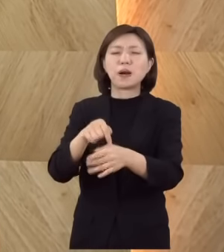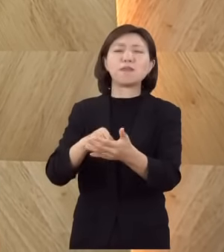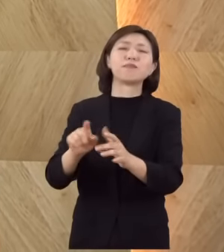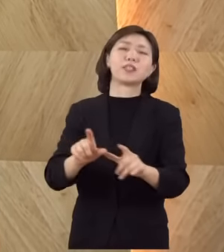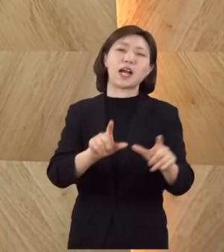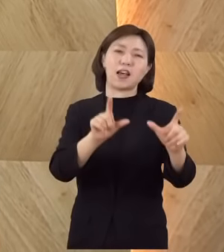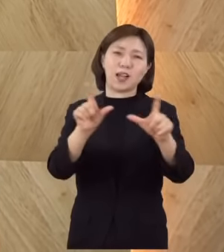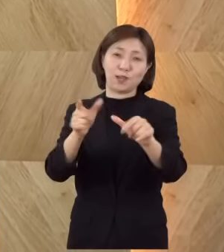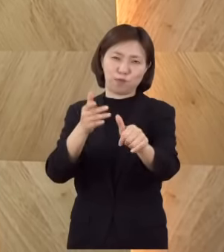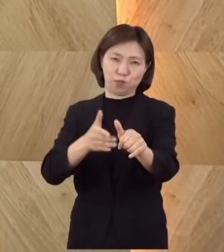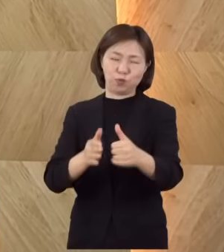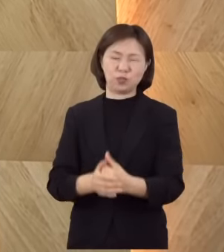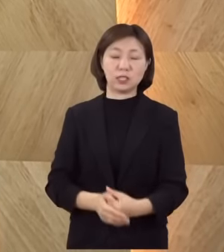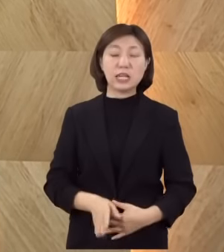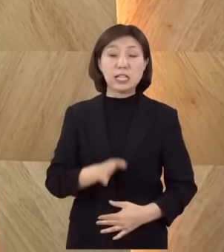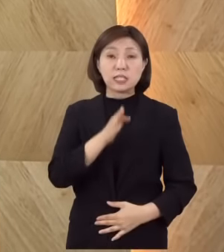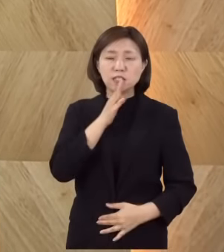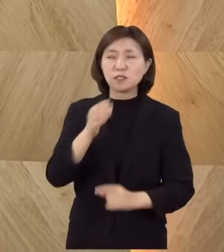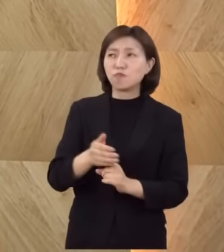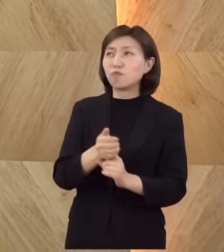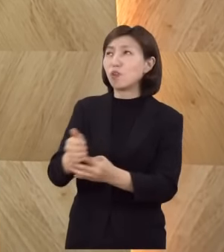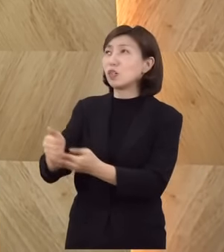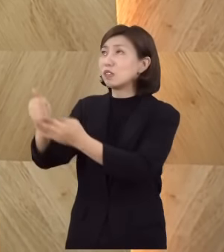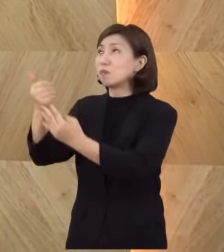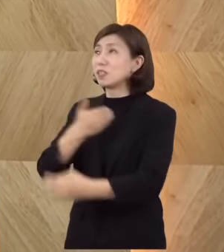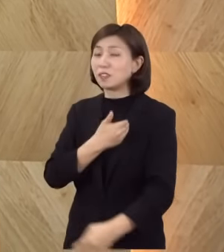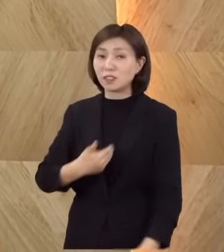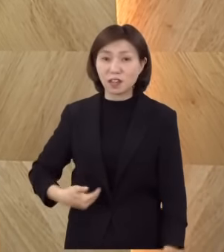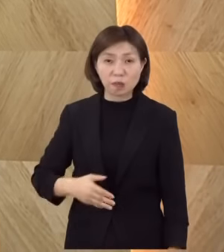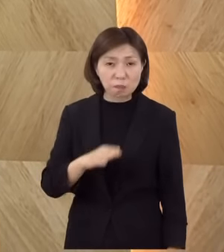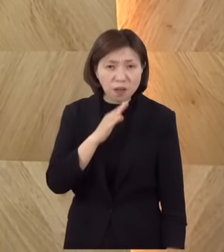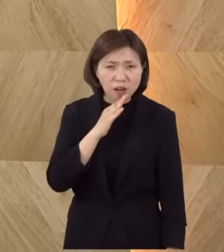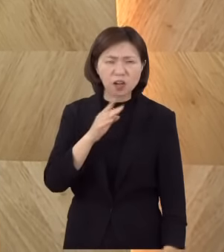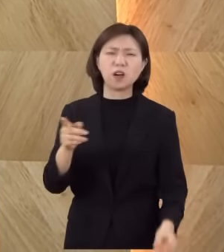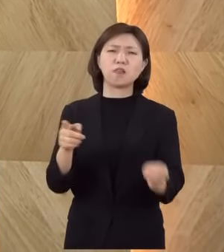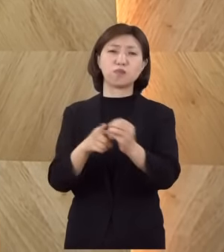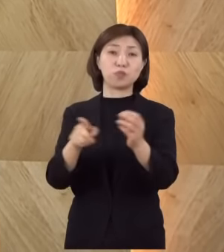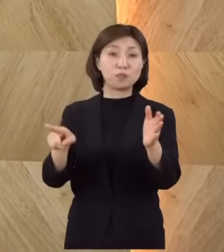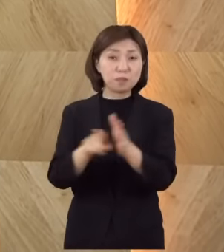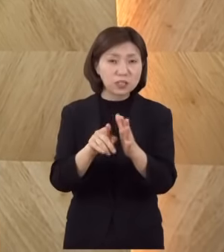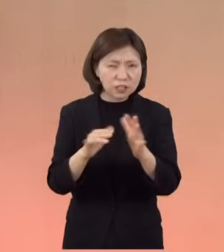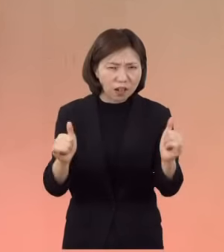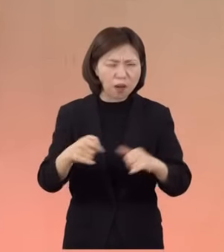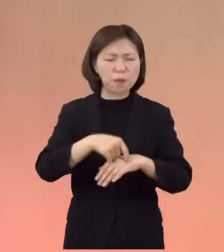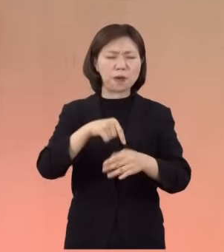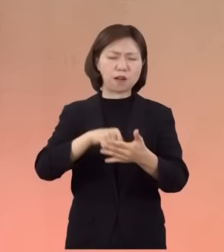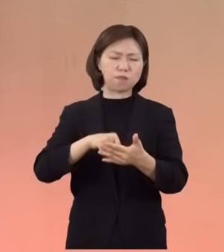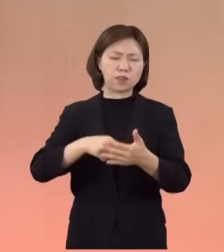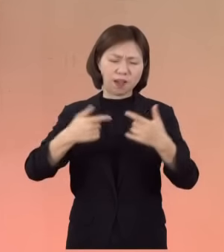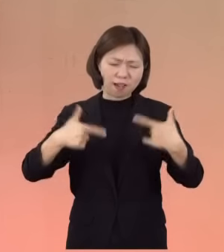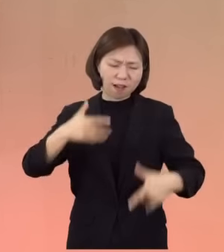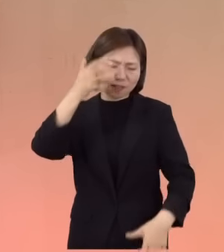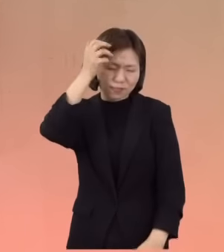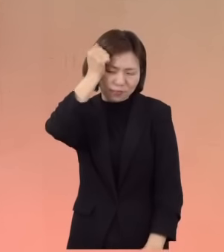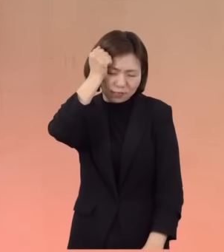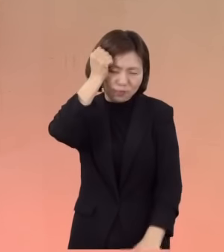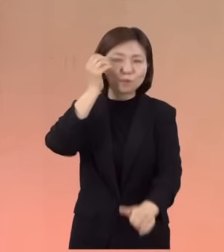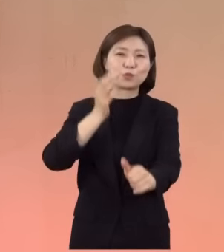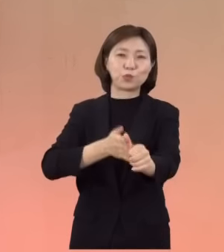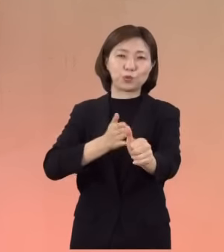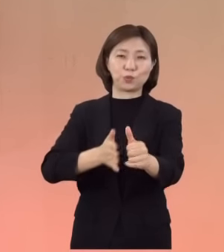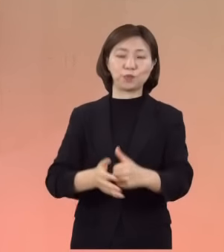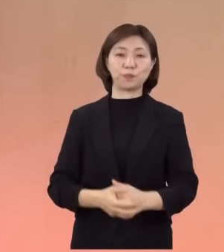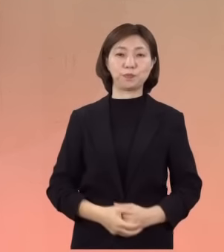된다 진정한 불자라면 우리 마음에 되새겨야 할 것입니다